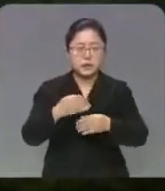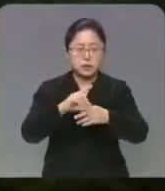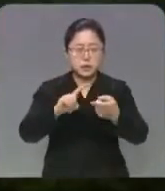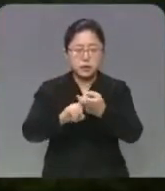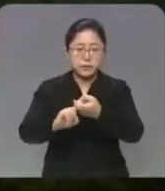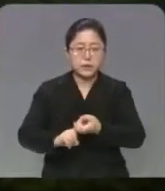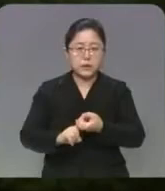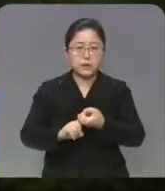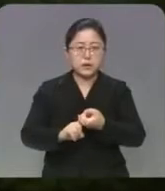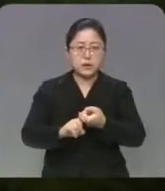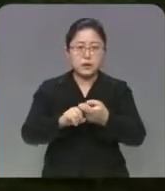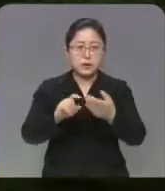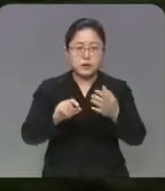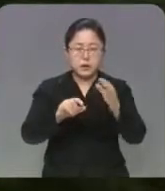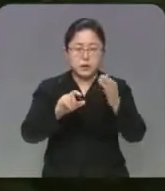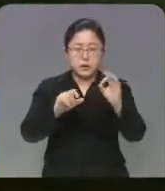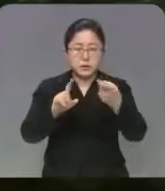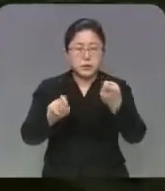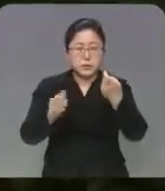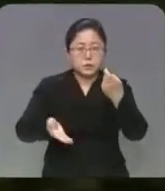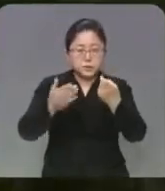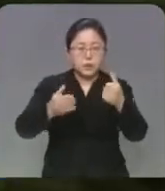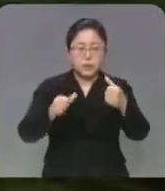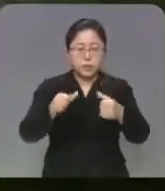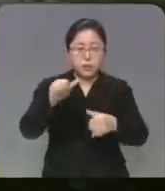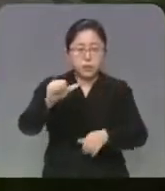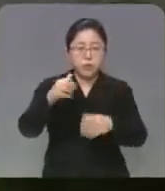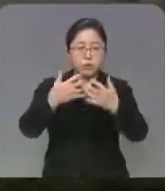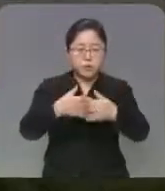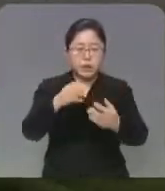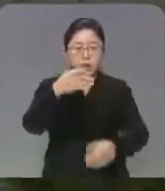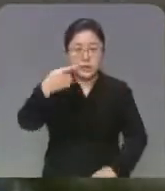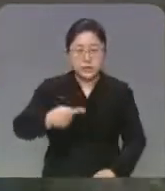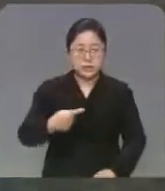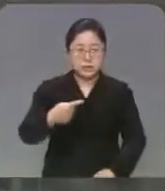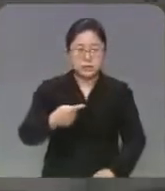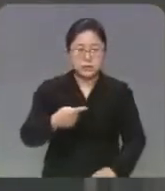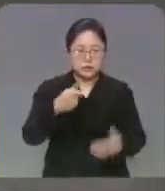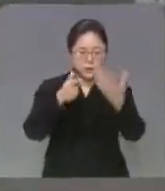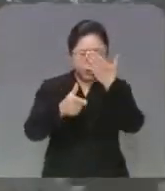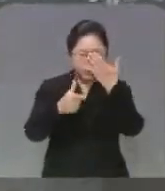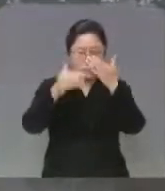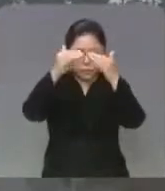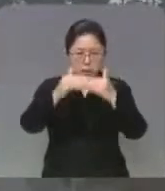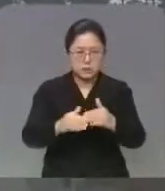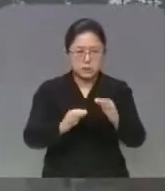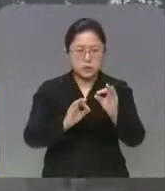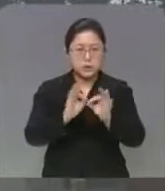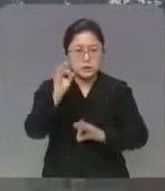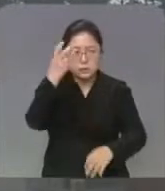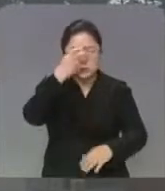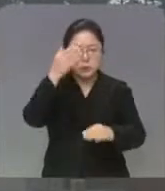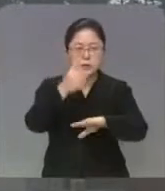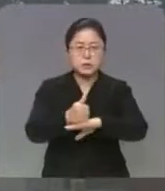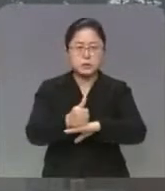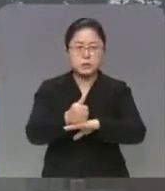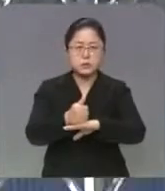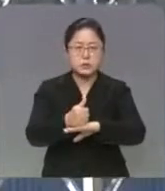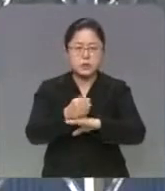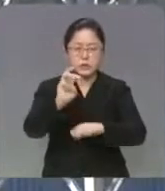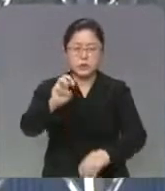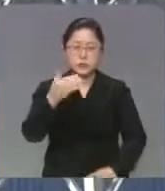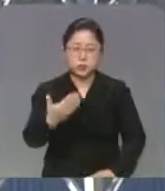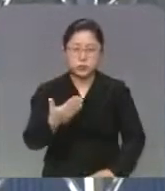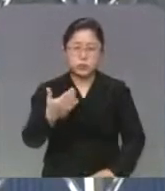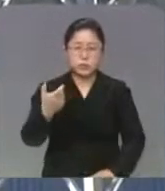한빛원전안전협의회에서 이달 초부터 한빛 5호기 원자로 헤드 관통관 용접 과정의 부실 여부를 조사한 결과